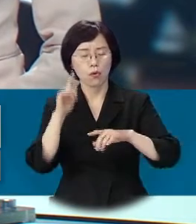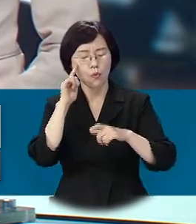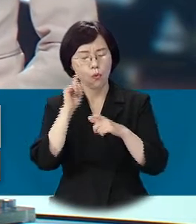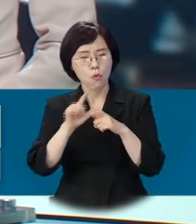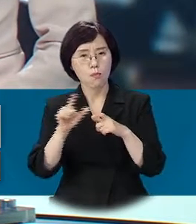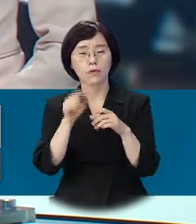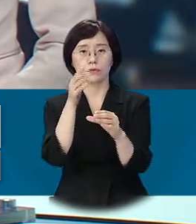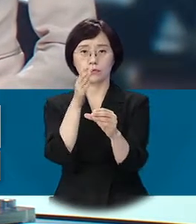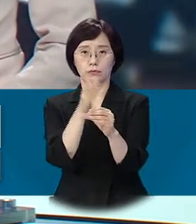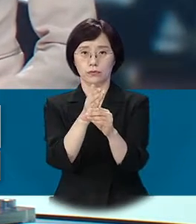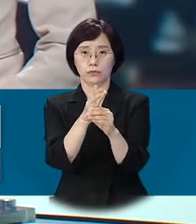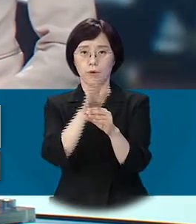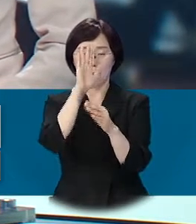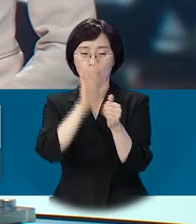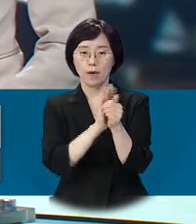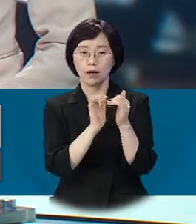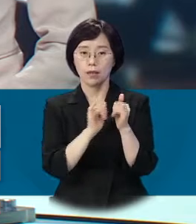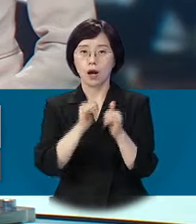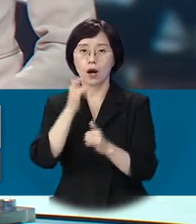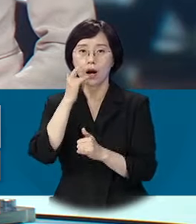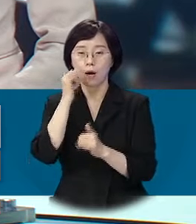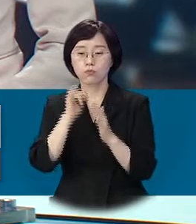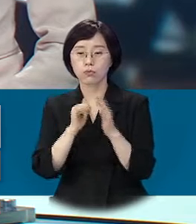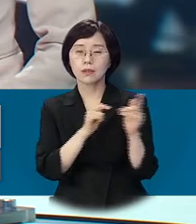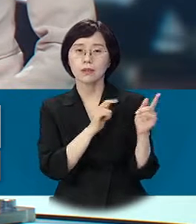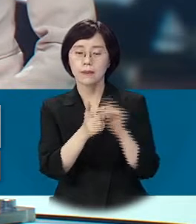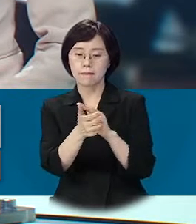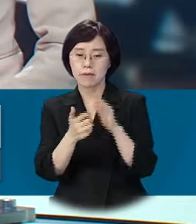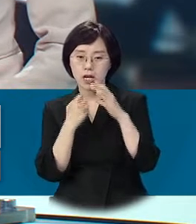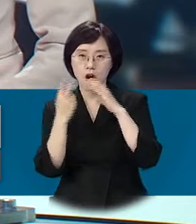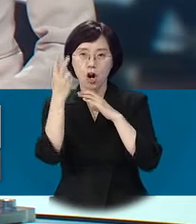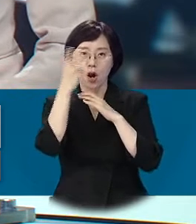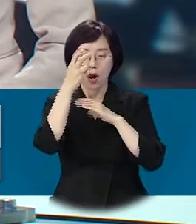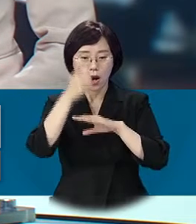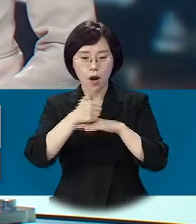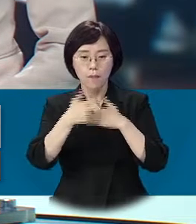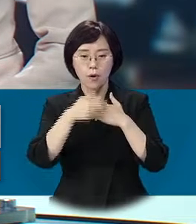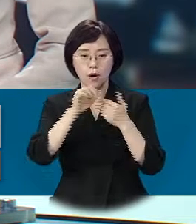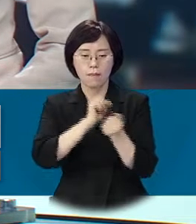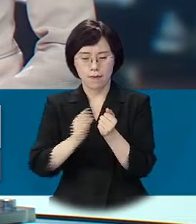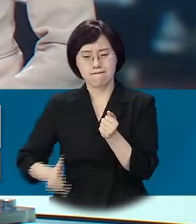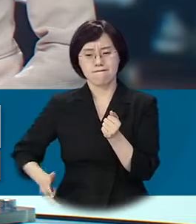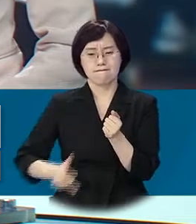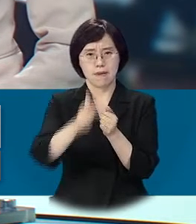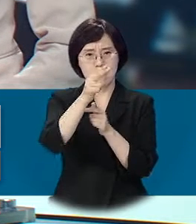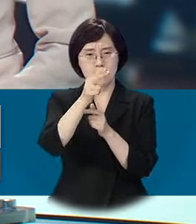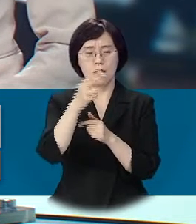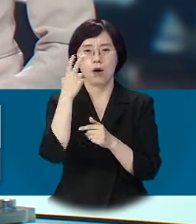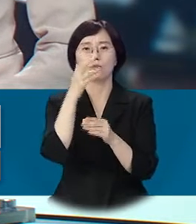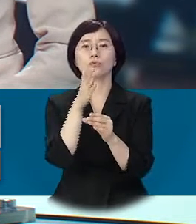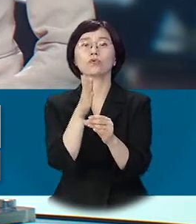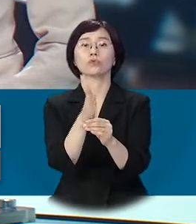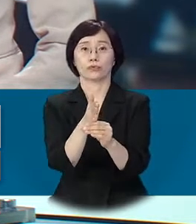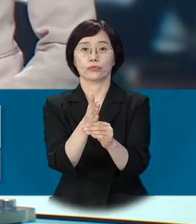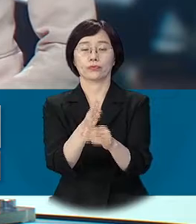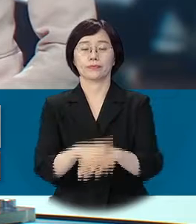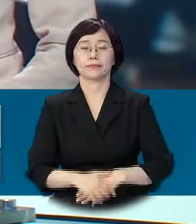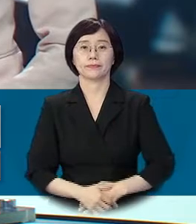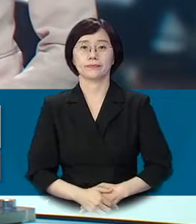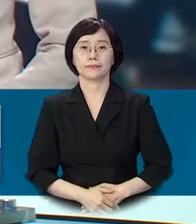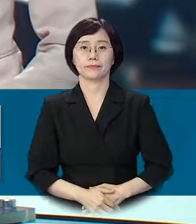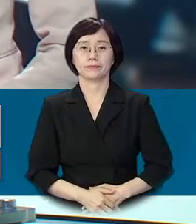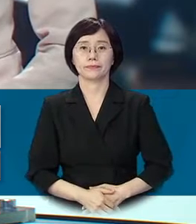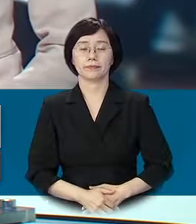있습니다 간 병 인과 보호자에 대한 선제적인 검사로 병원 내 감염을 차단하는 방안이 검토되고 있습니다 박정 기자